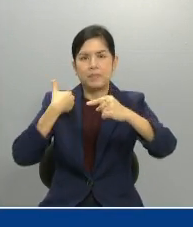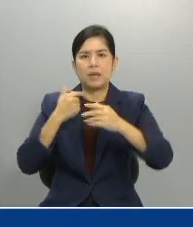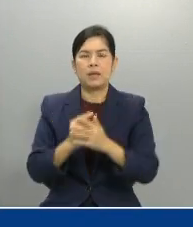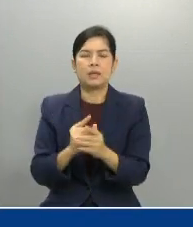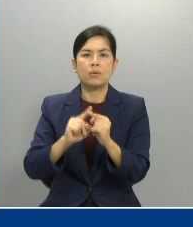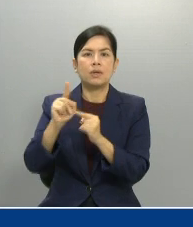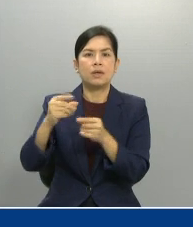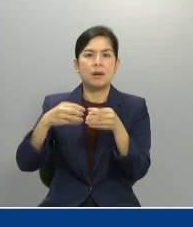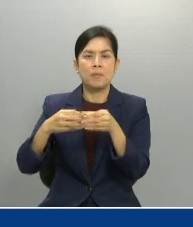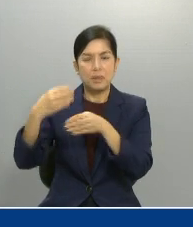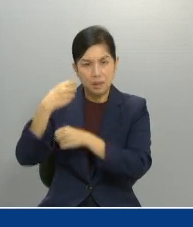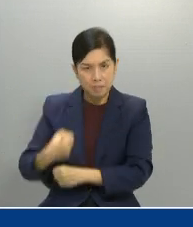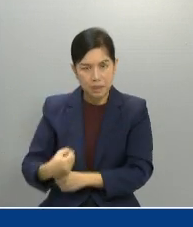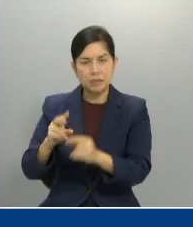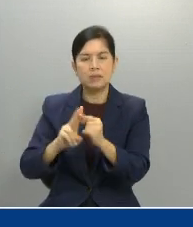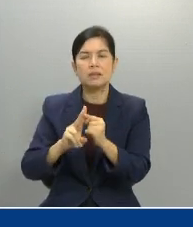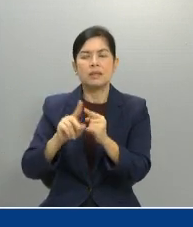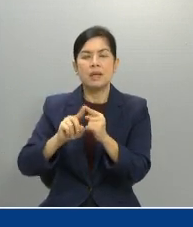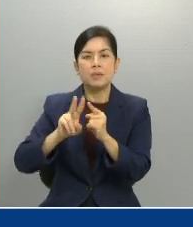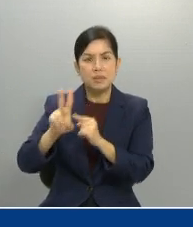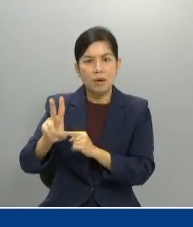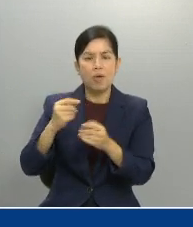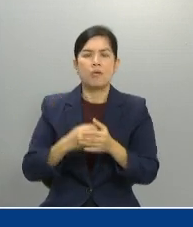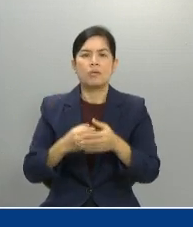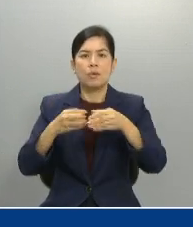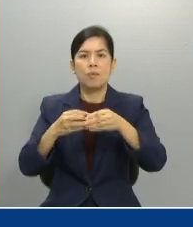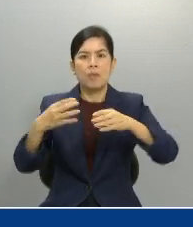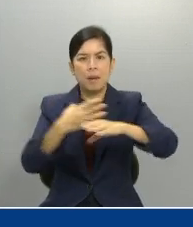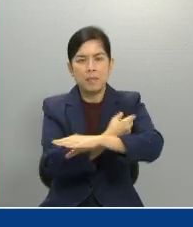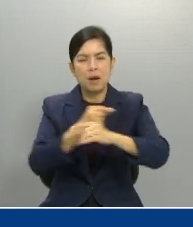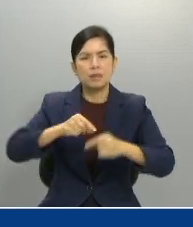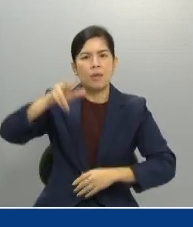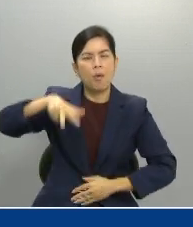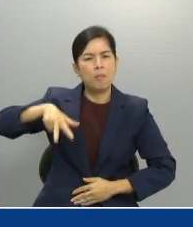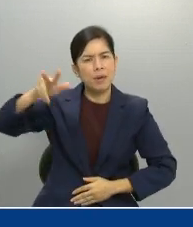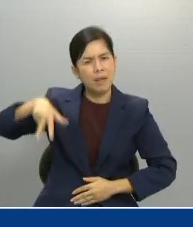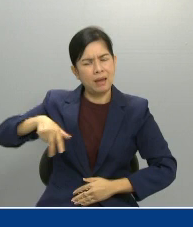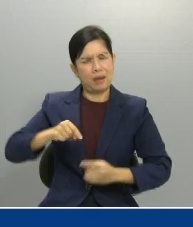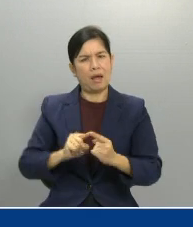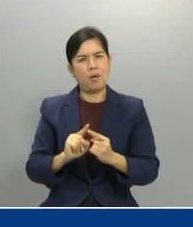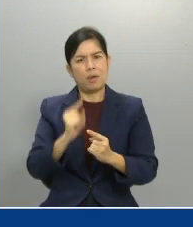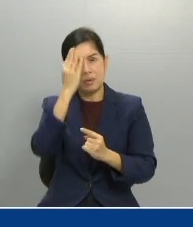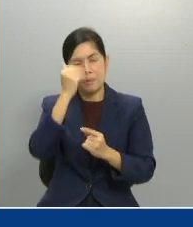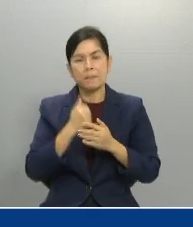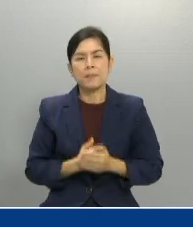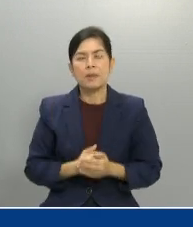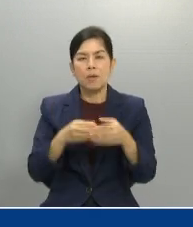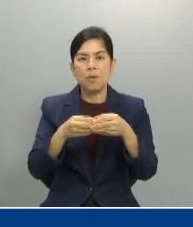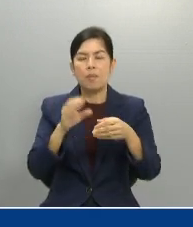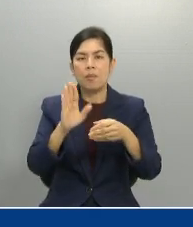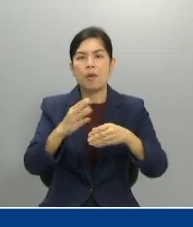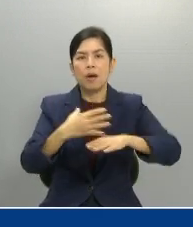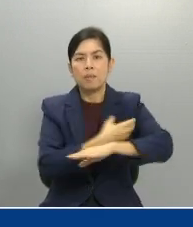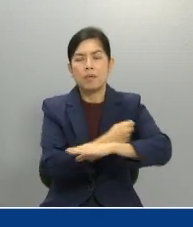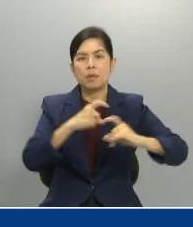15.54ดีครับท่านผู้ชมฮะเราจะเห็นปรากฏการณ์แล้วภูมิใจไทยเนี่ยถ้าดูแบบแบ่งเขต